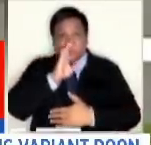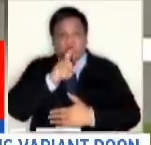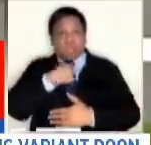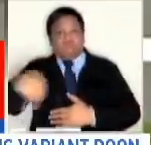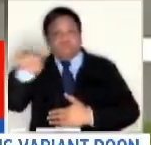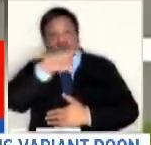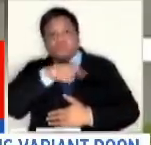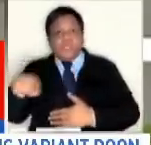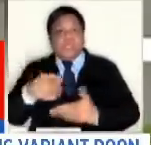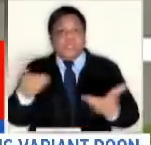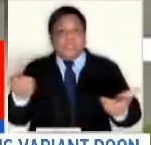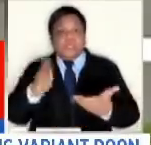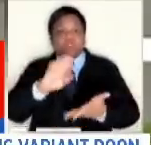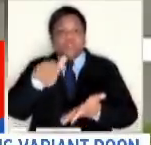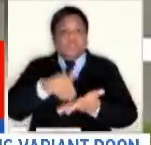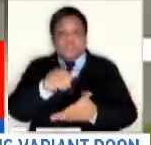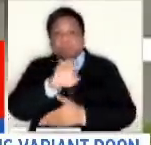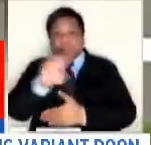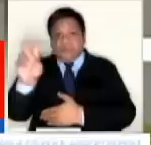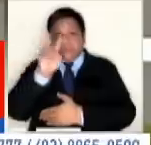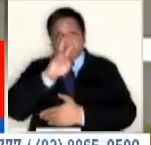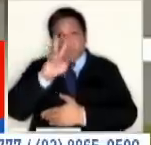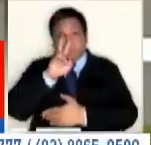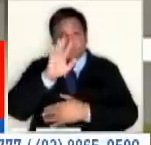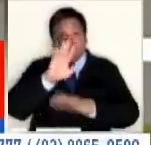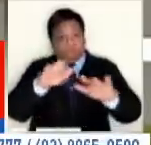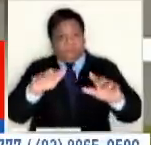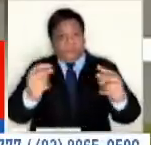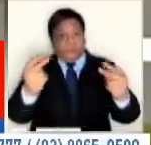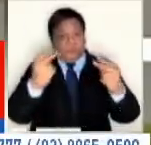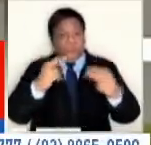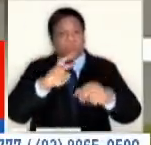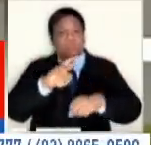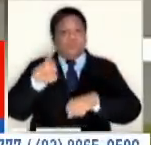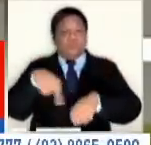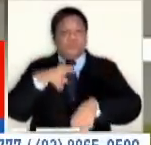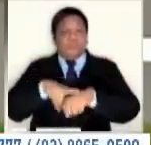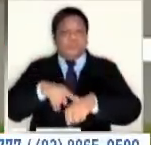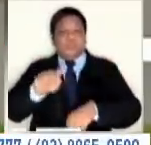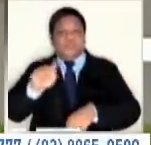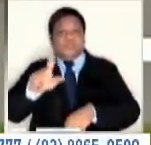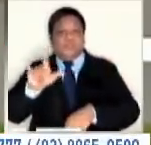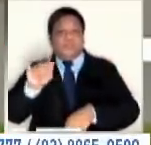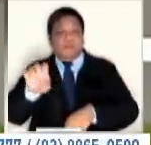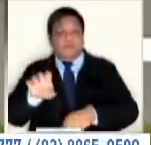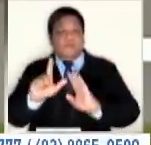Central at Eastern Visayas, antabayanan ng GMA Regional TV Live maya-maya pagkatapos